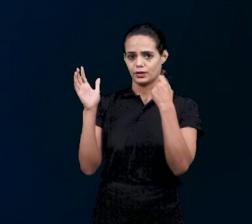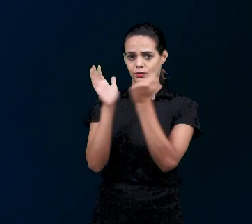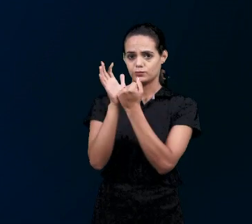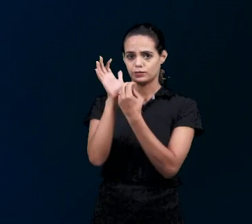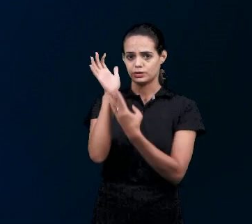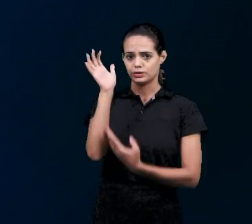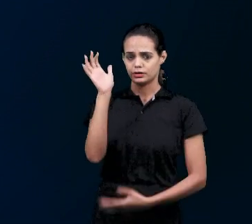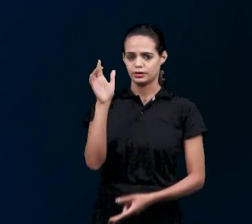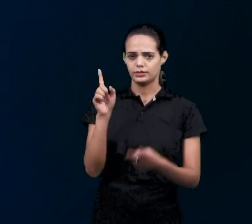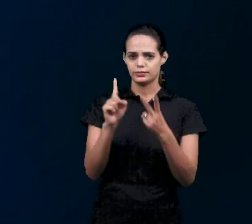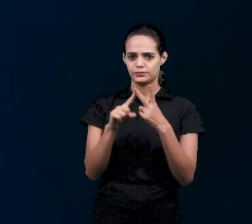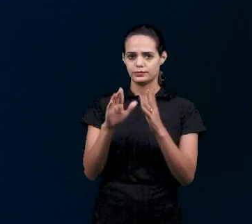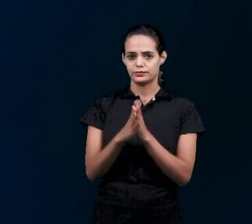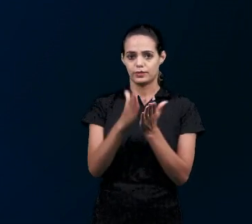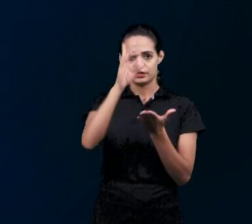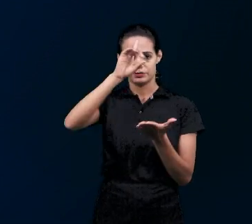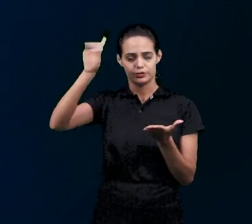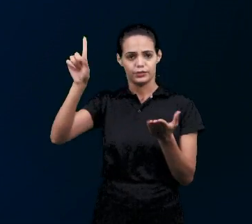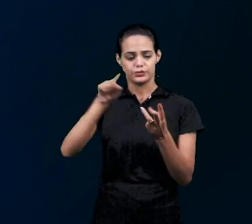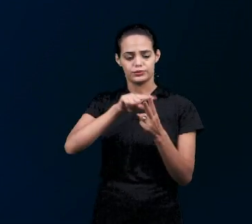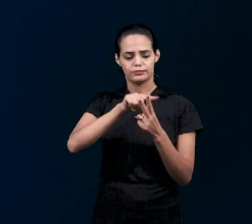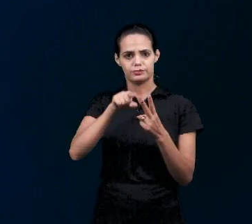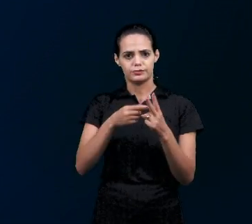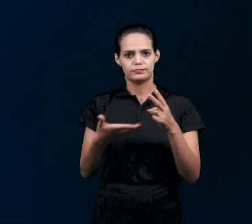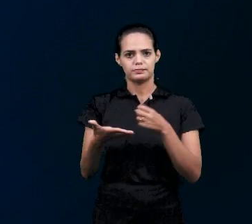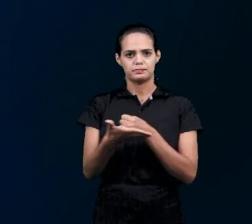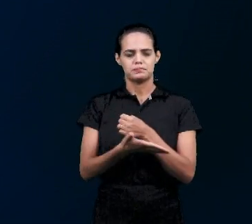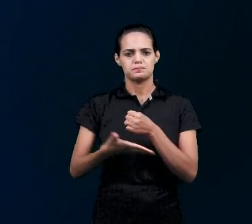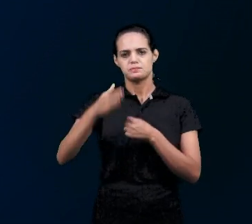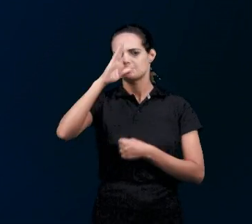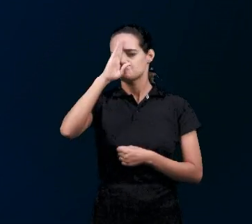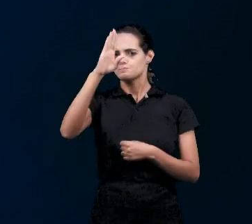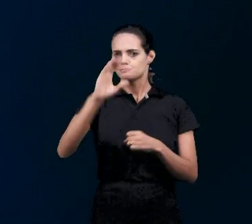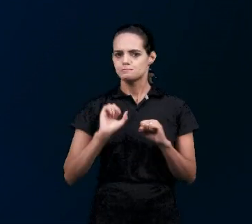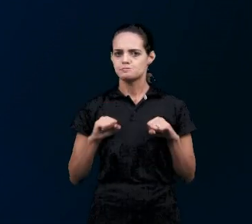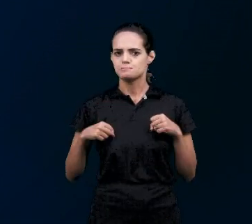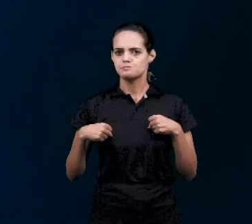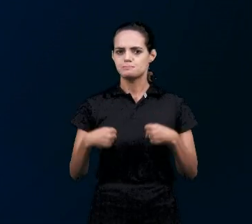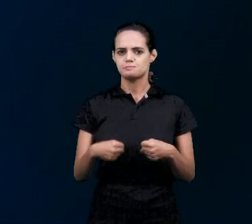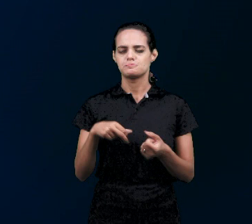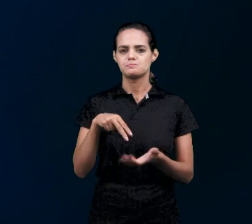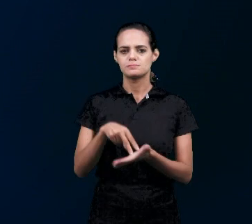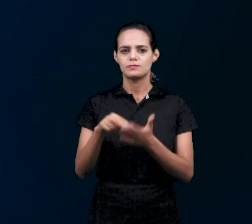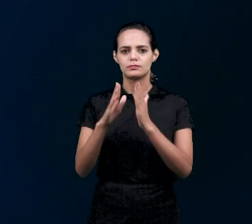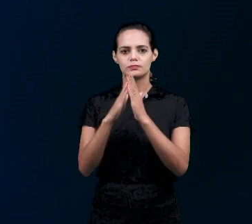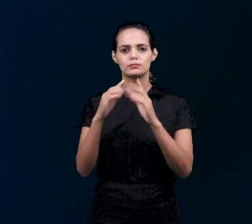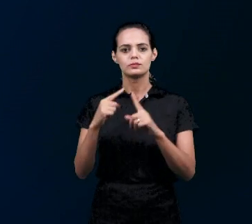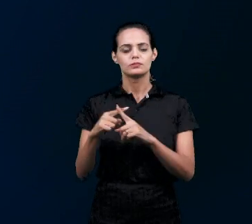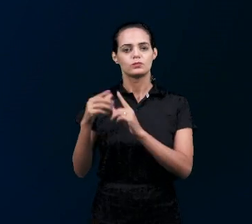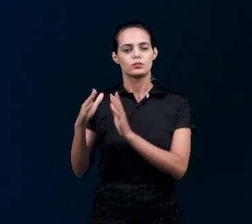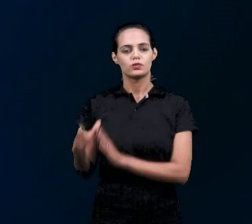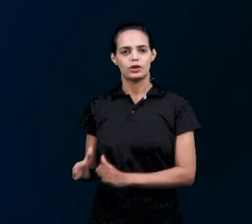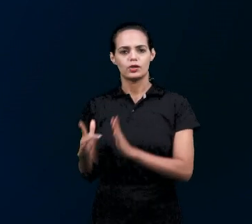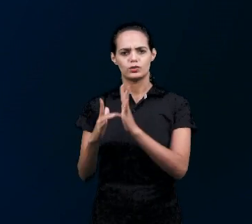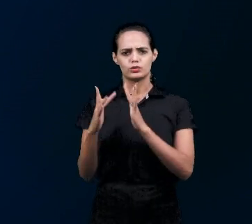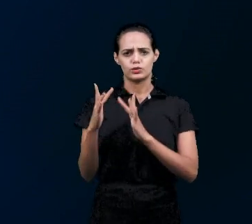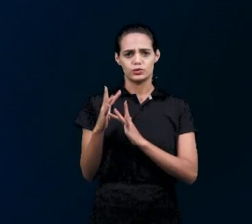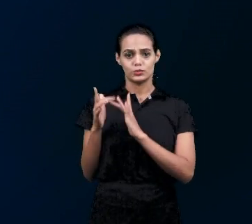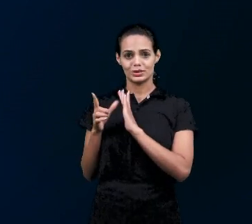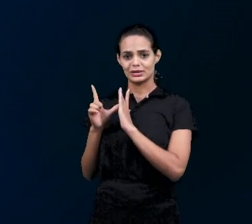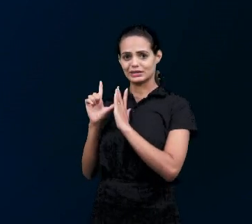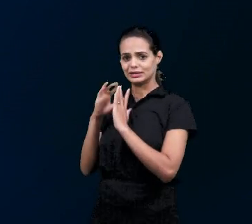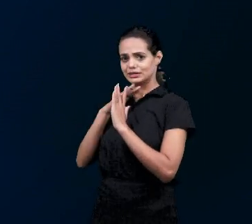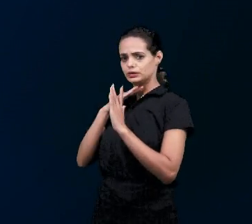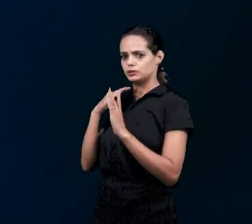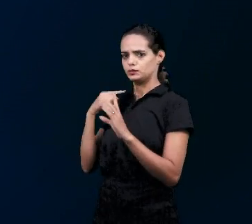des sujets de base, la base doctrinaire de l'Église fidèle. Le Seigneur Jésus, à la veille de sa mort, il s'est réuni avec ses disciples et nous a